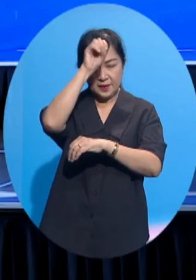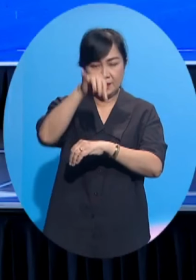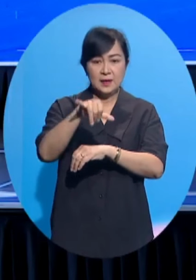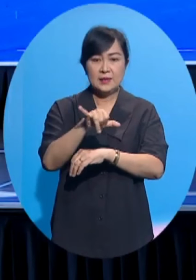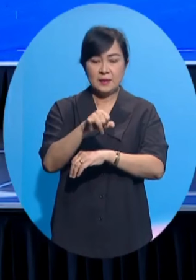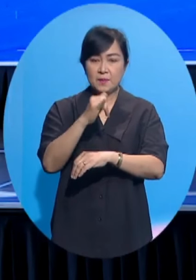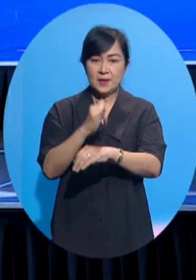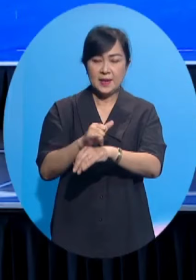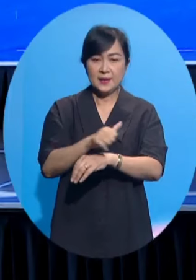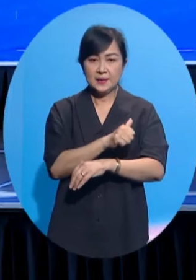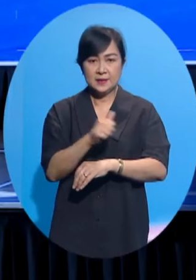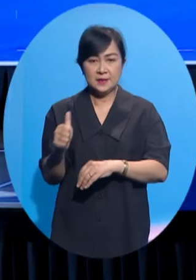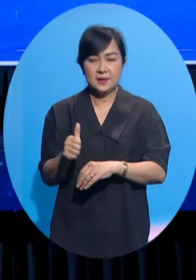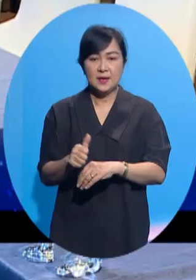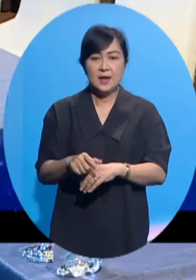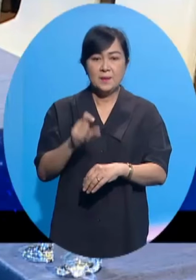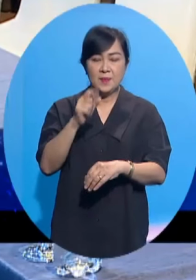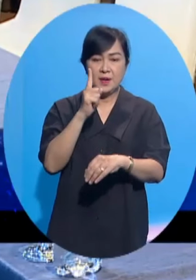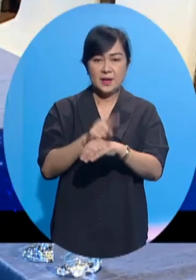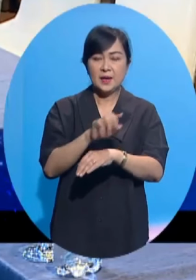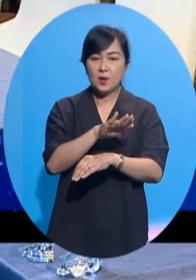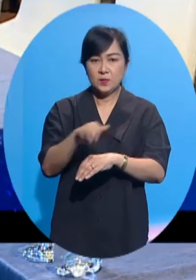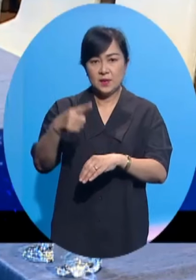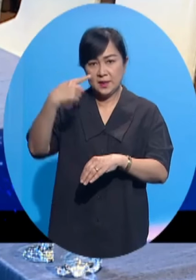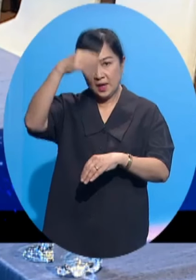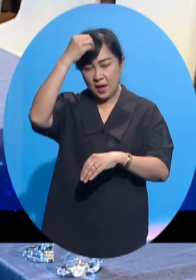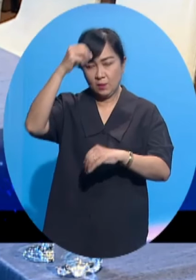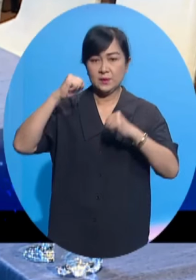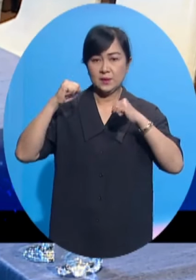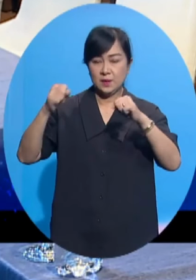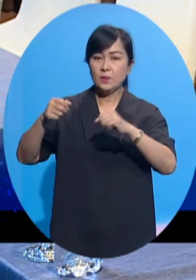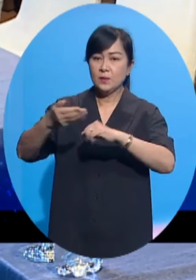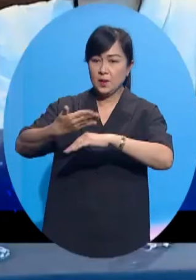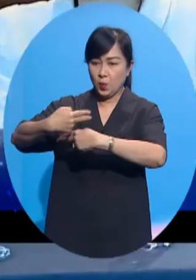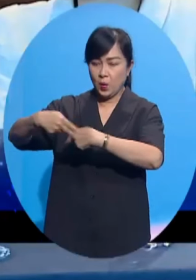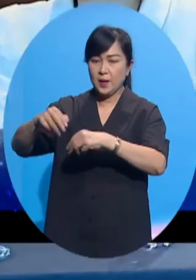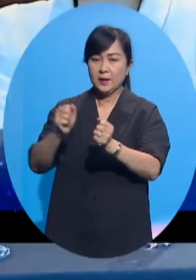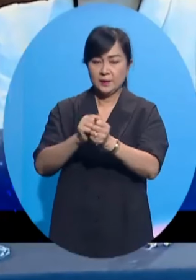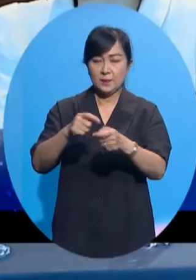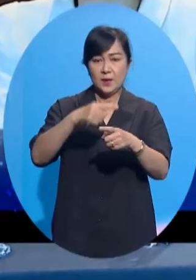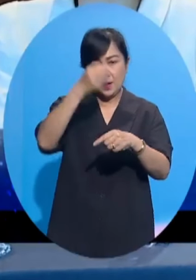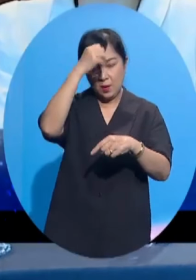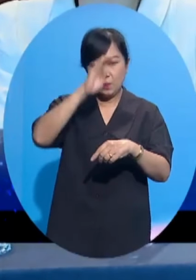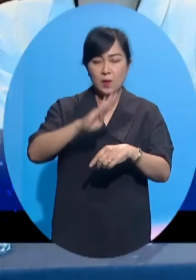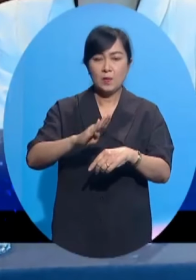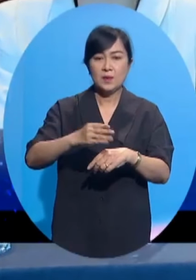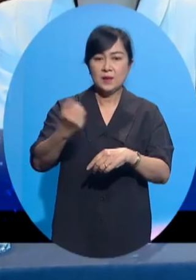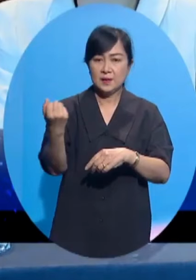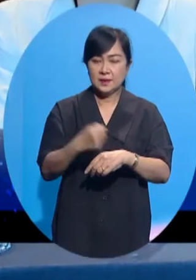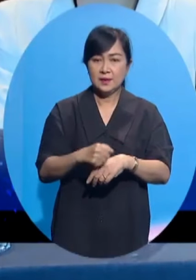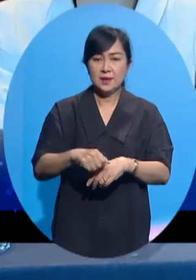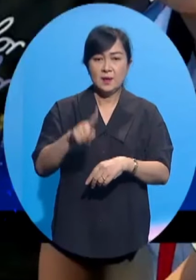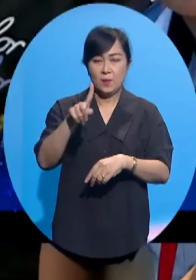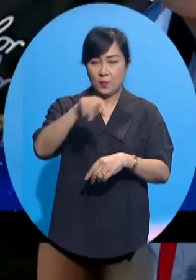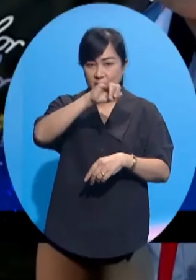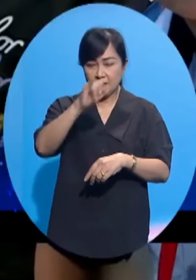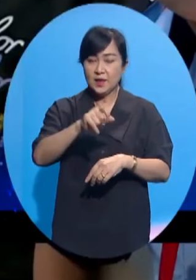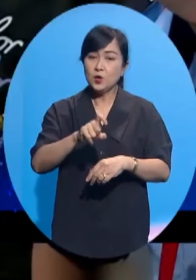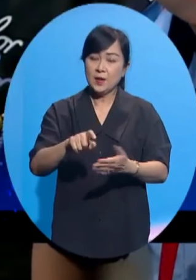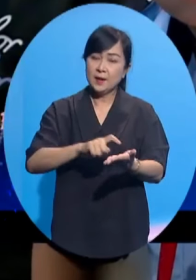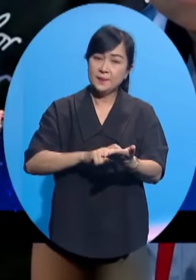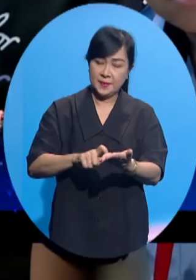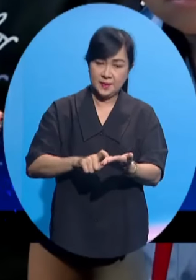hơn 60.000 học viên với hơn 10.000 học sinh đi du học thành công. Tổng giá trị học bổng mà các học viên đạt được hơn 1 tỷ đô la